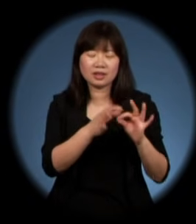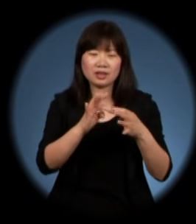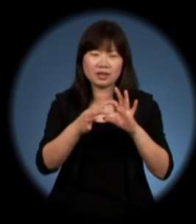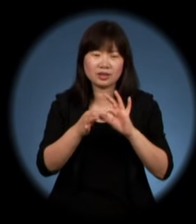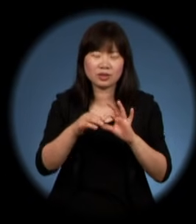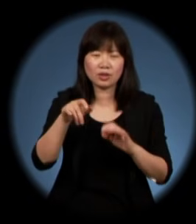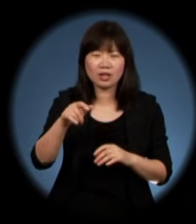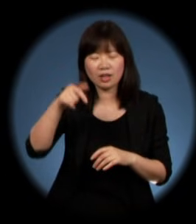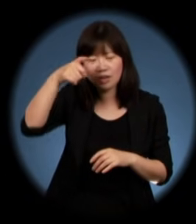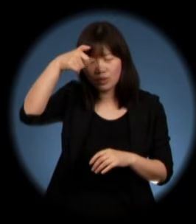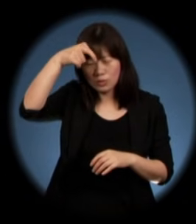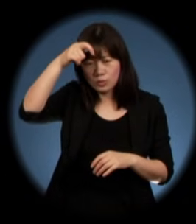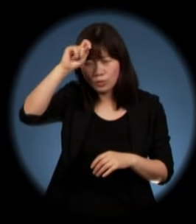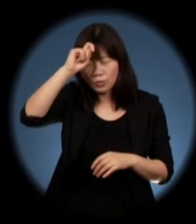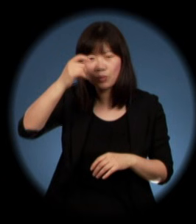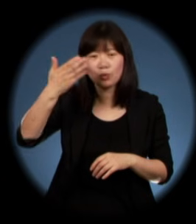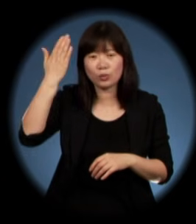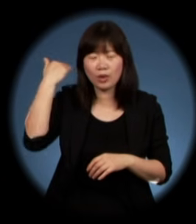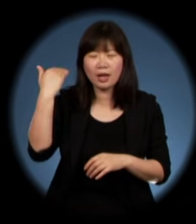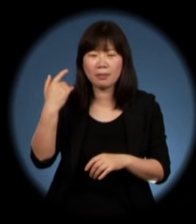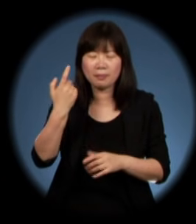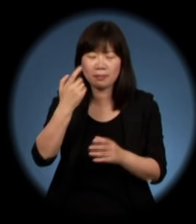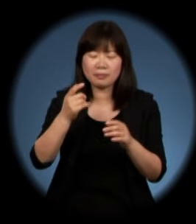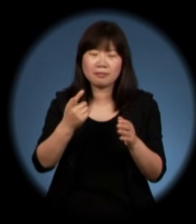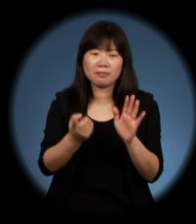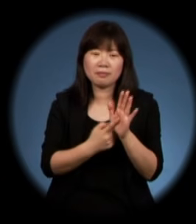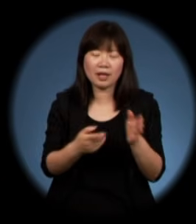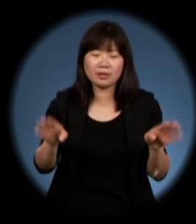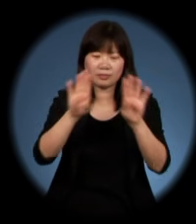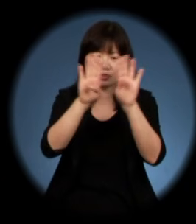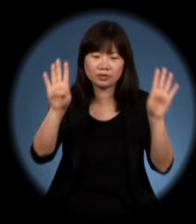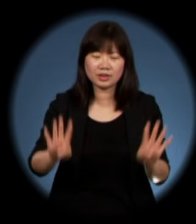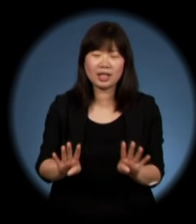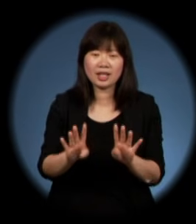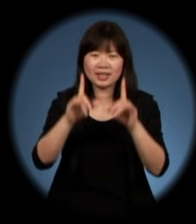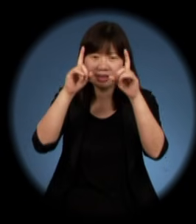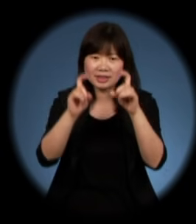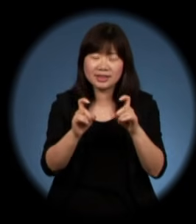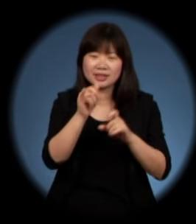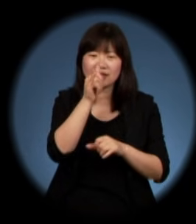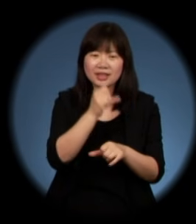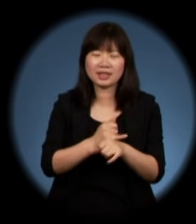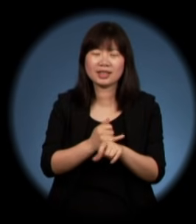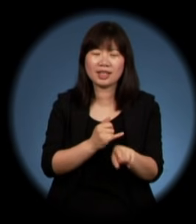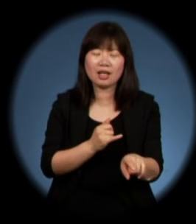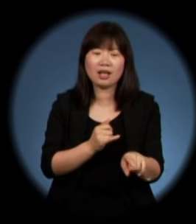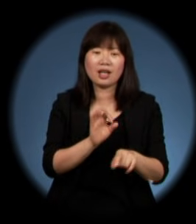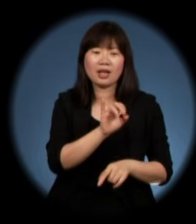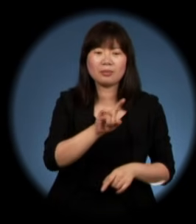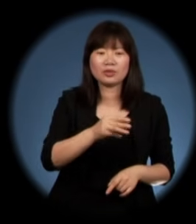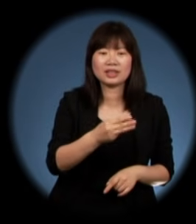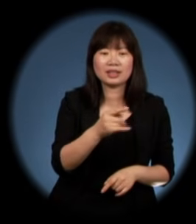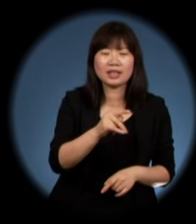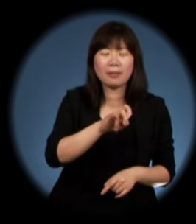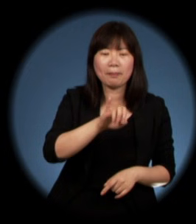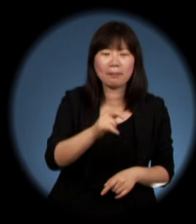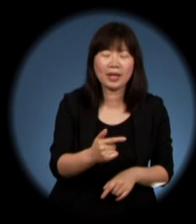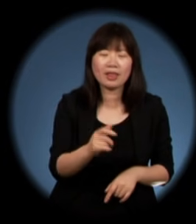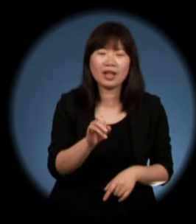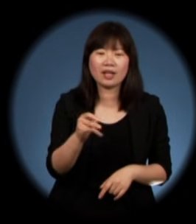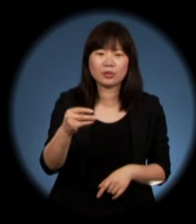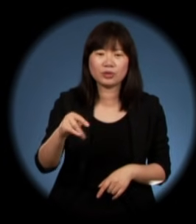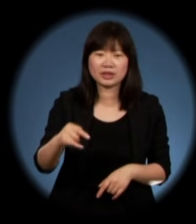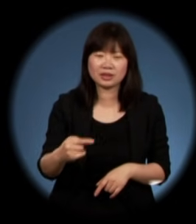고고학 박물관에서 아테네 있죠 애써 찍은 사진인데요 제목은 아프로디테 팜 그리고 에로스 라는